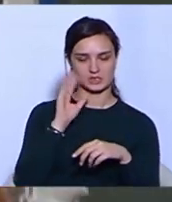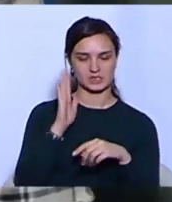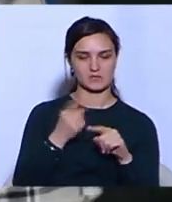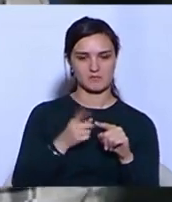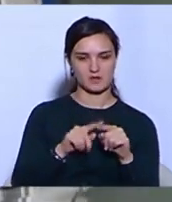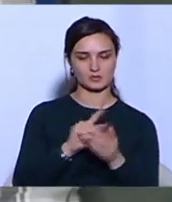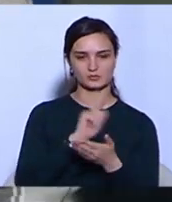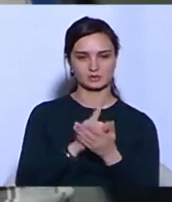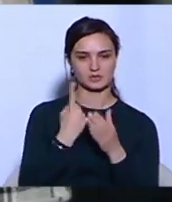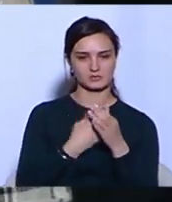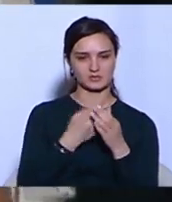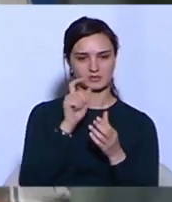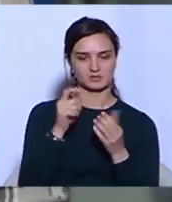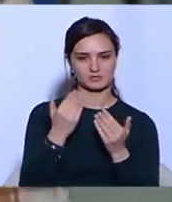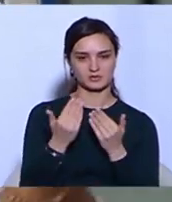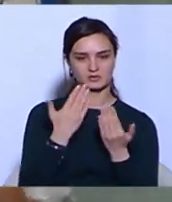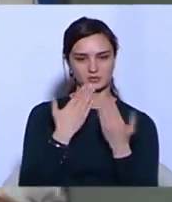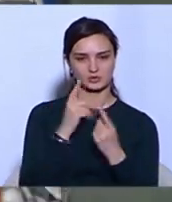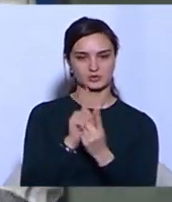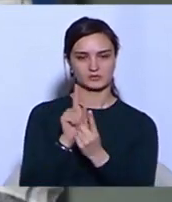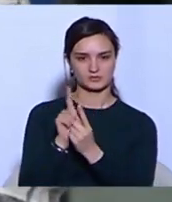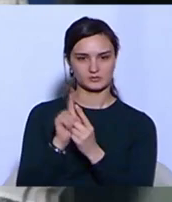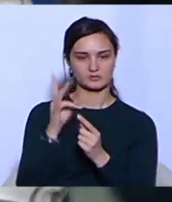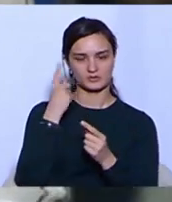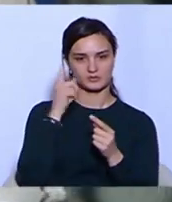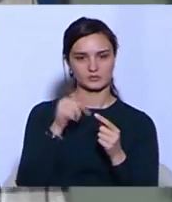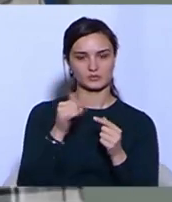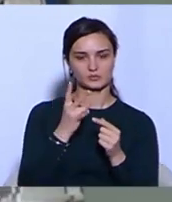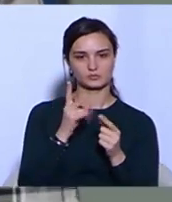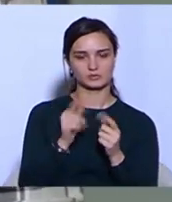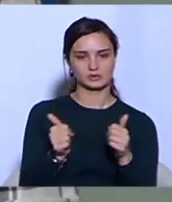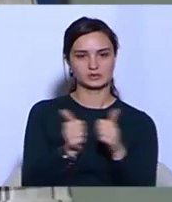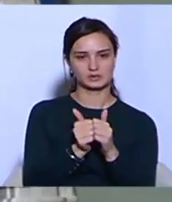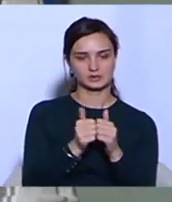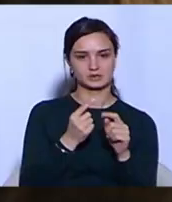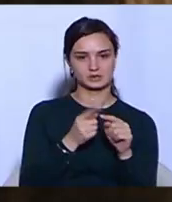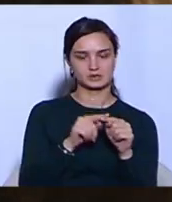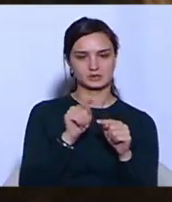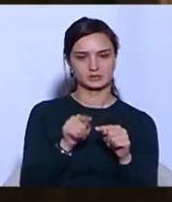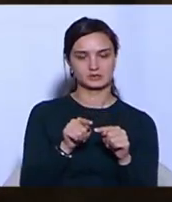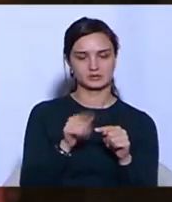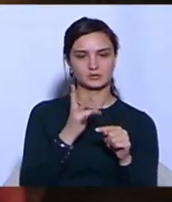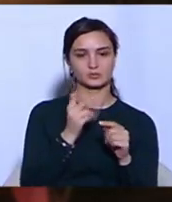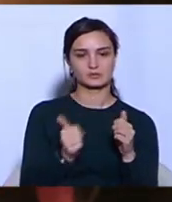მოუწევთ აუტიზმის მქონე ადამიანებთან შეხვედრა, ეცოდინებათ, როგორ უნდა დაუჭირონ მათ მხარი.